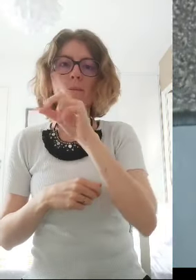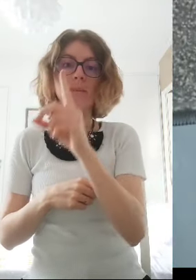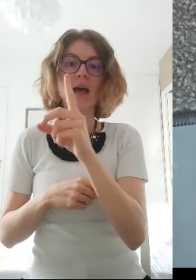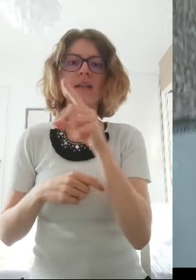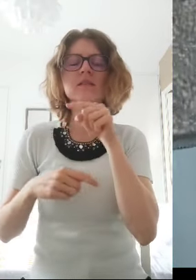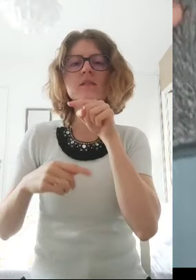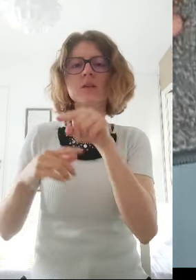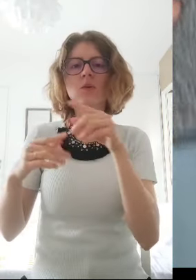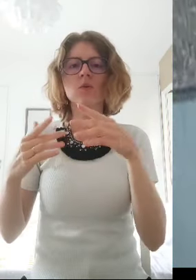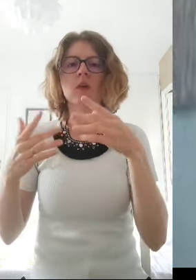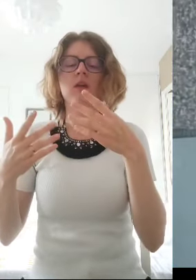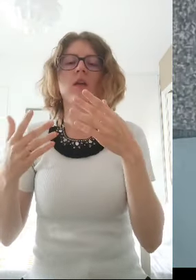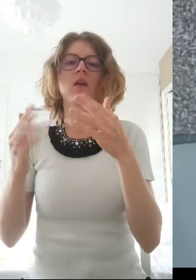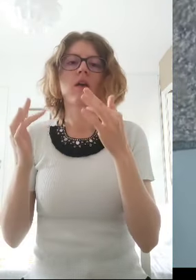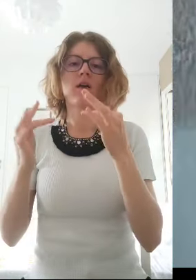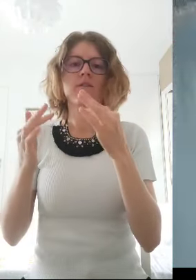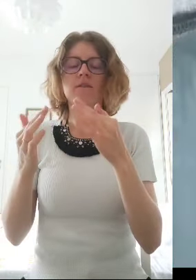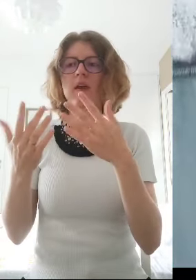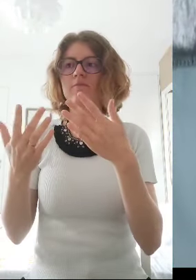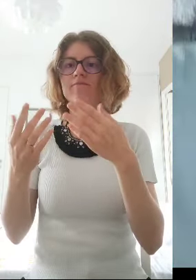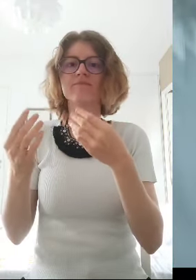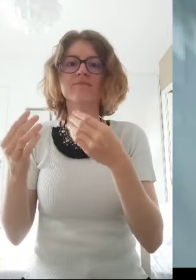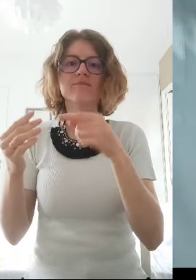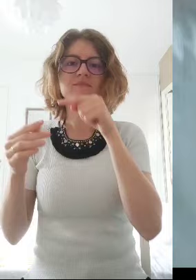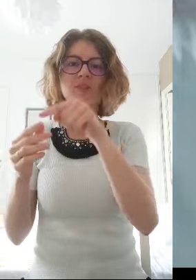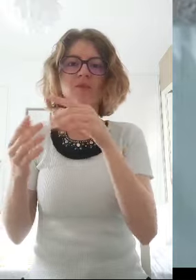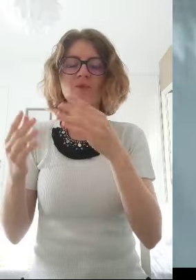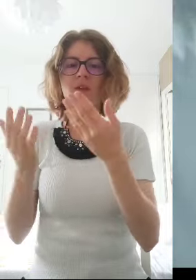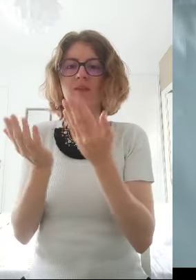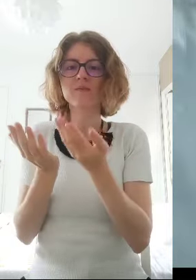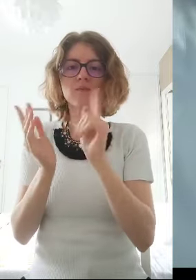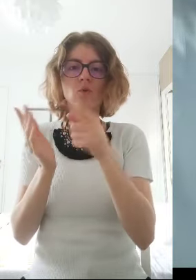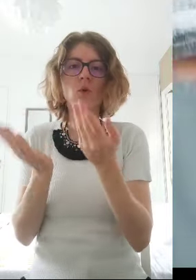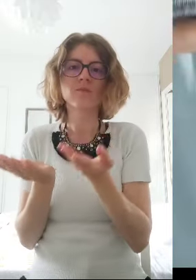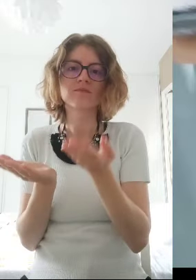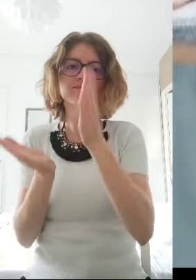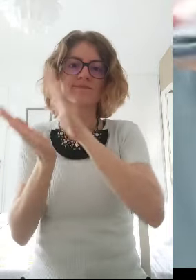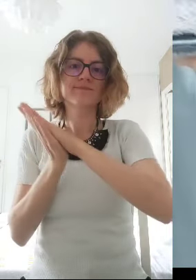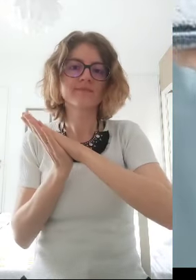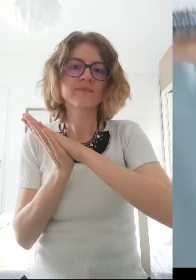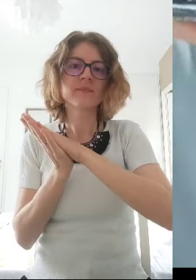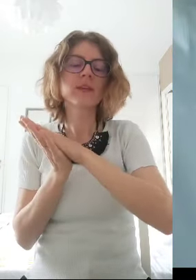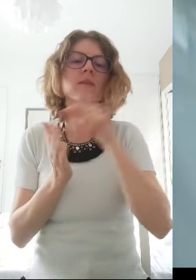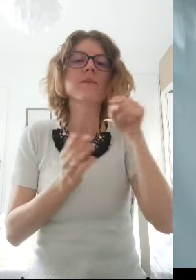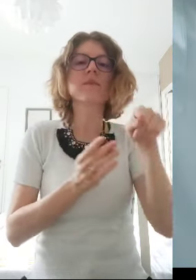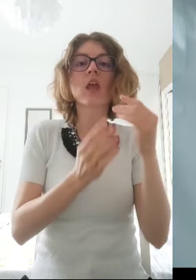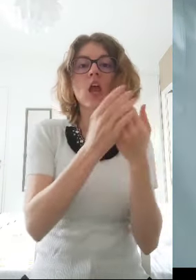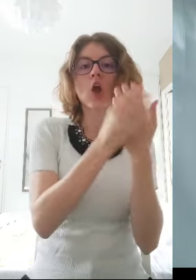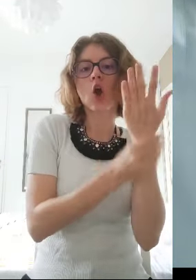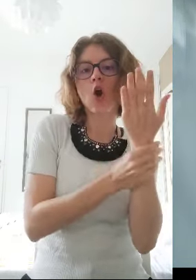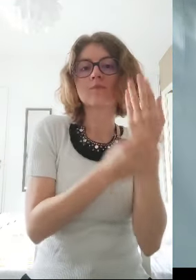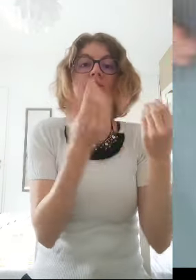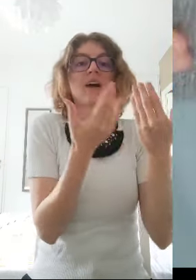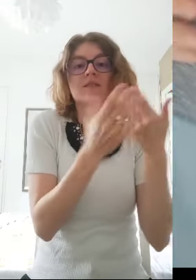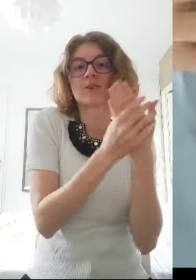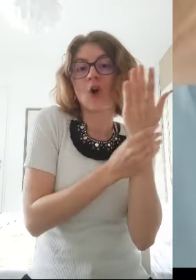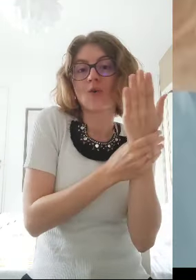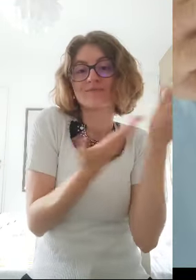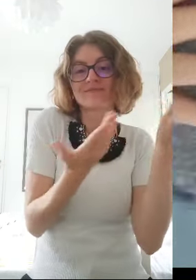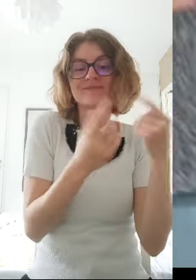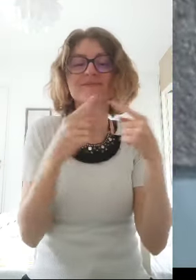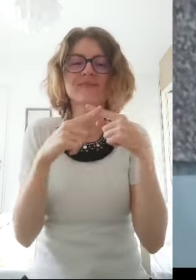gant, c'est surtout au niveau ergonomique, puisque comme vous voyez, en fait, c'est pas un gant, c'est juste un tissu assez